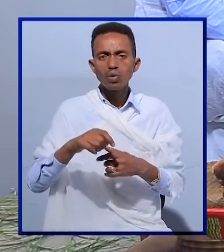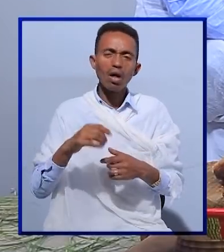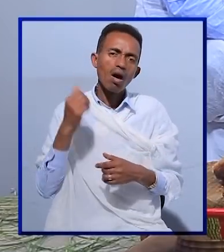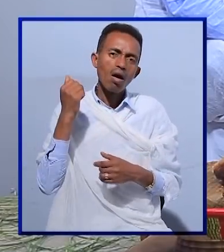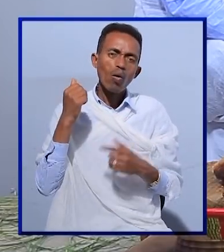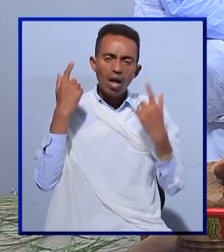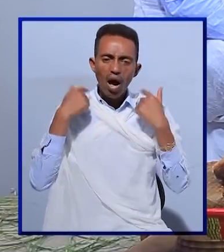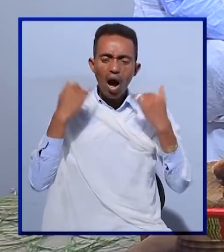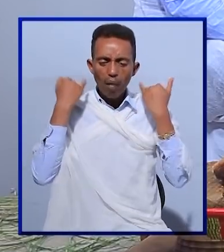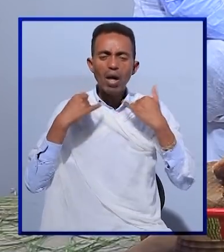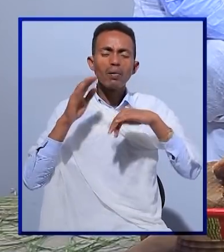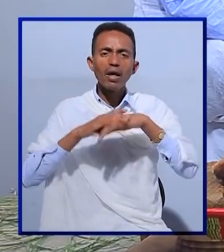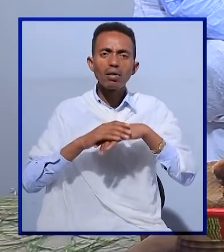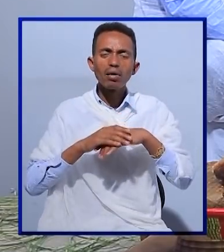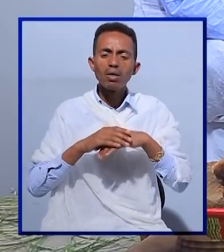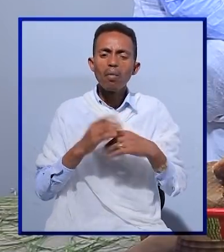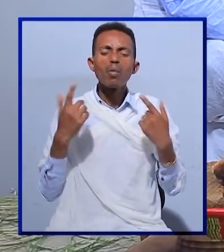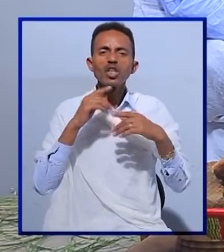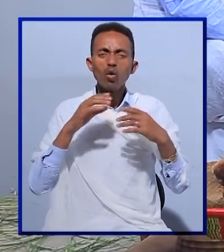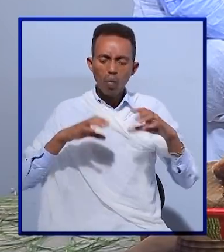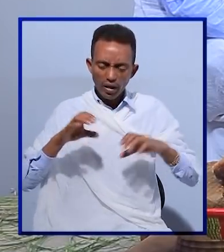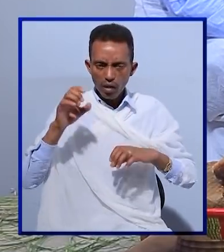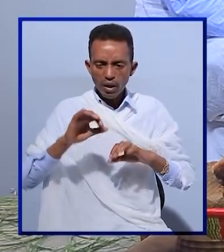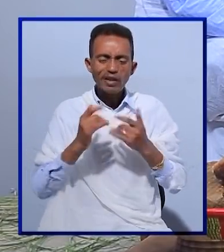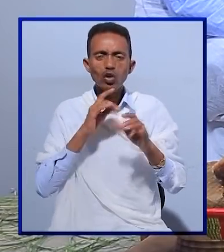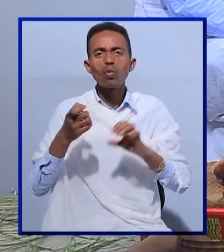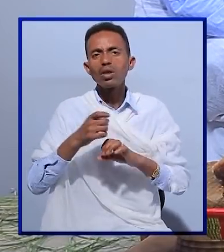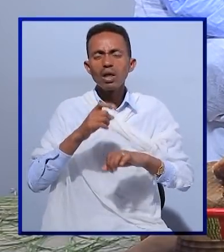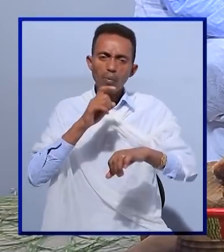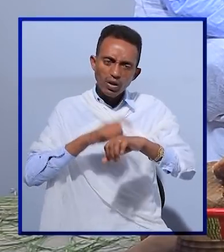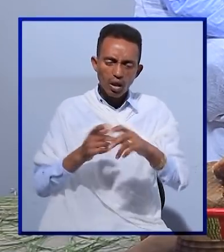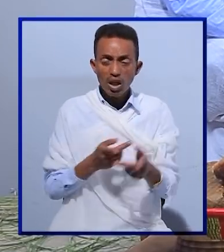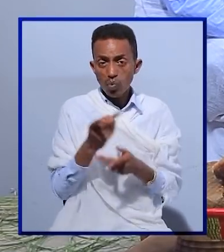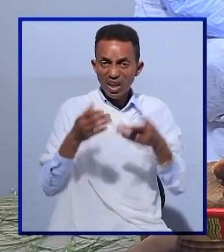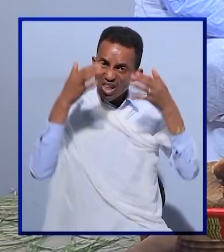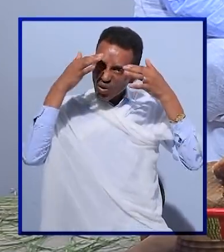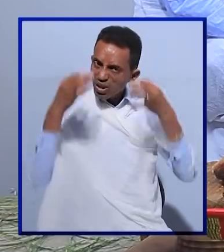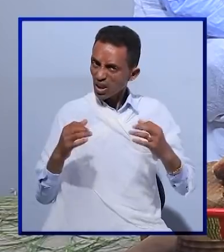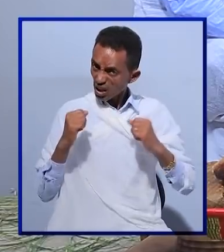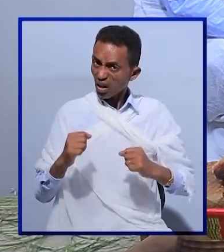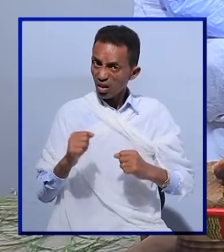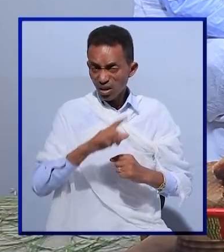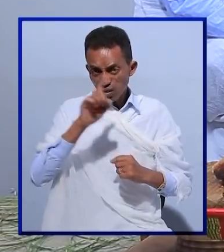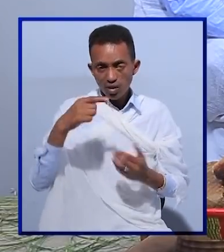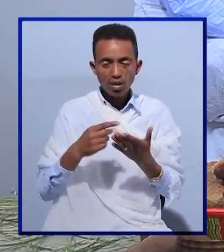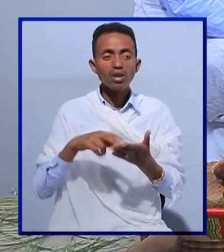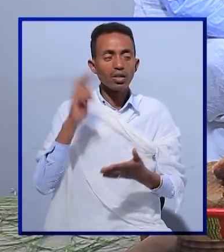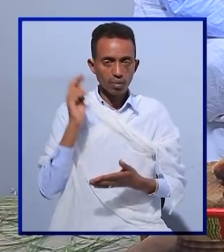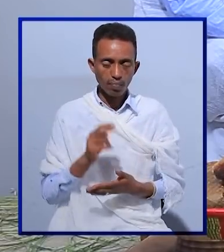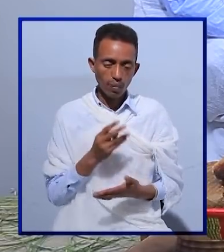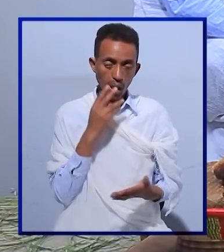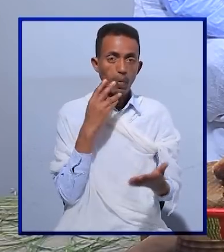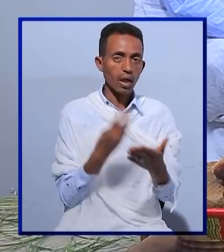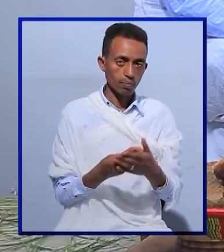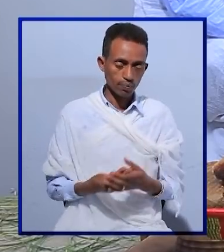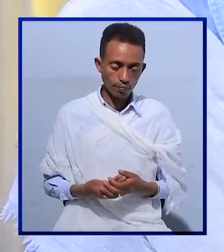እስከምን ድረስ ነው መሄድ ያለባቸው? ማህተባችንን ማድረግ ያለብን መቼና እንዴት ነው? በጊዜና በቦታ የሚወሰን ጉዳይ ነው